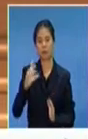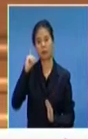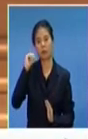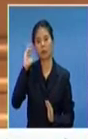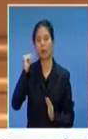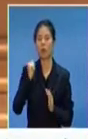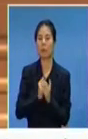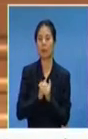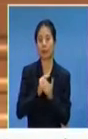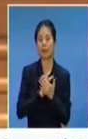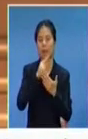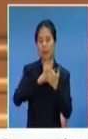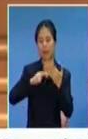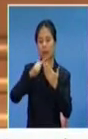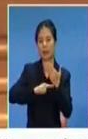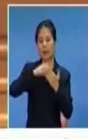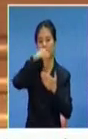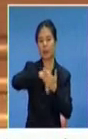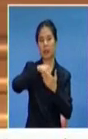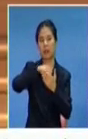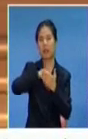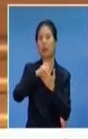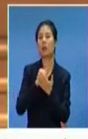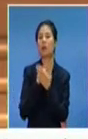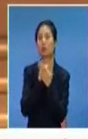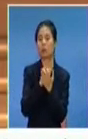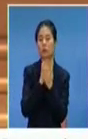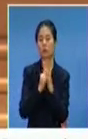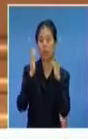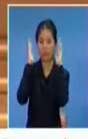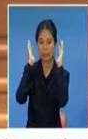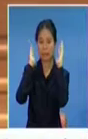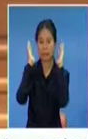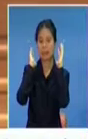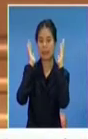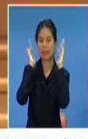ให้ดีฮะให้ผู้ปกครองไปร่วมหาเสียงให้เด็กนักเรียนที่ลงสมัคร